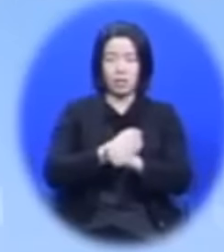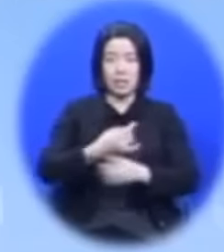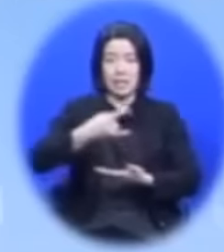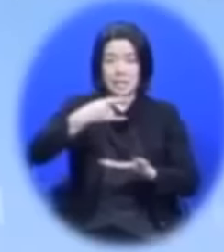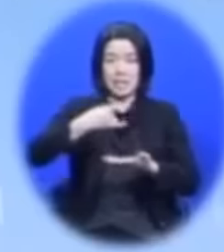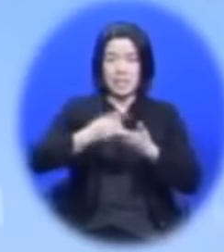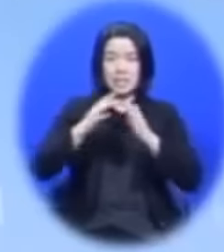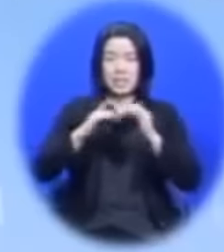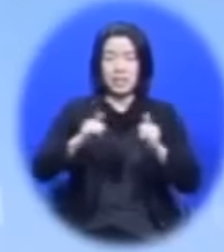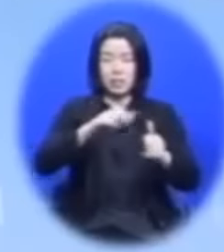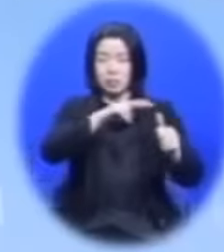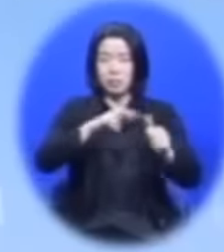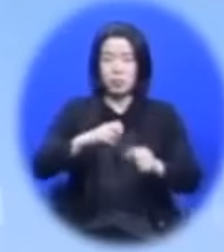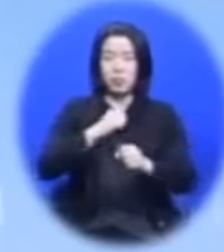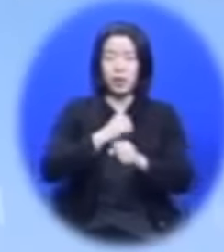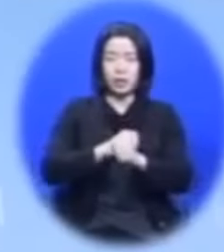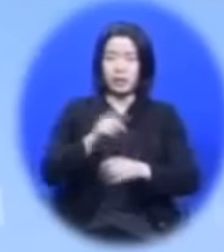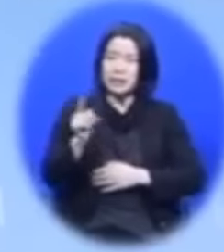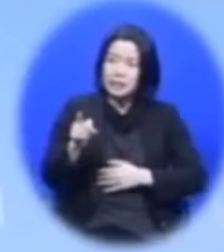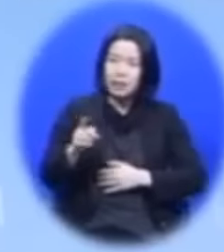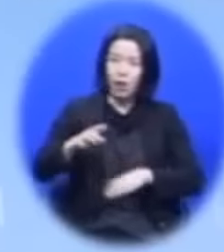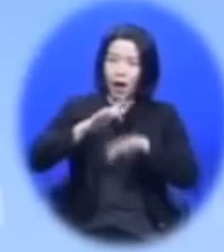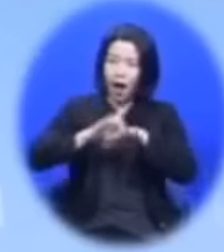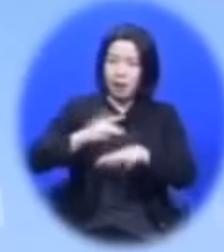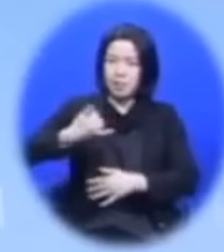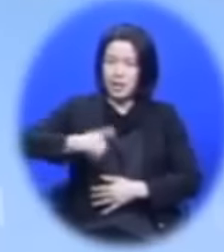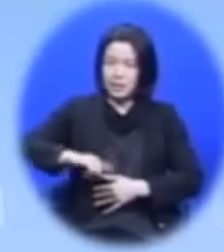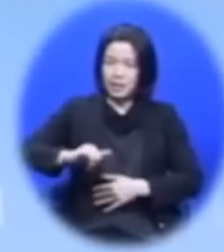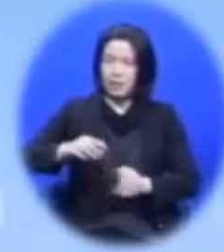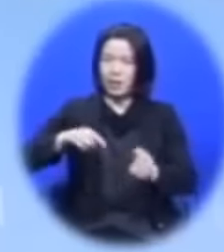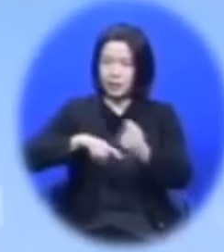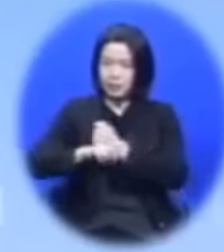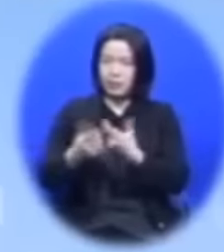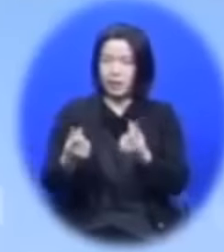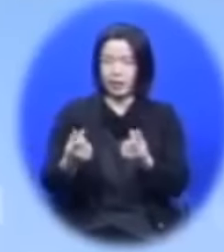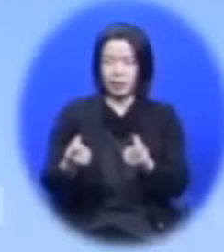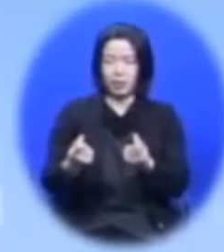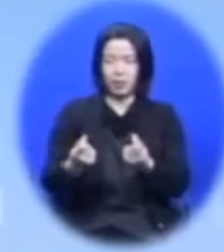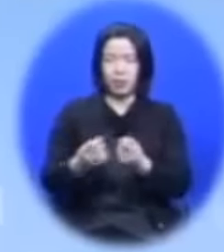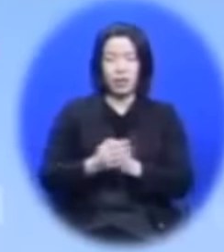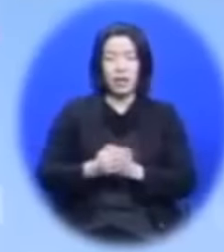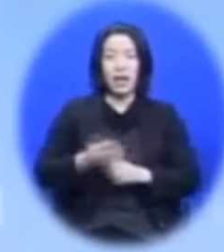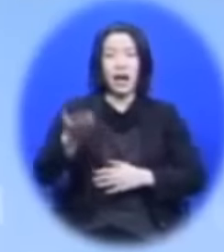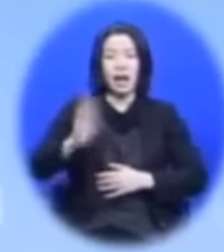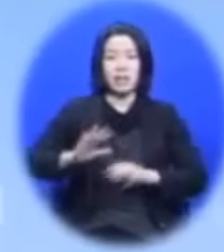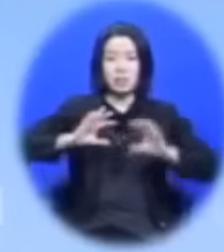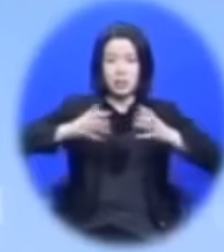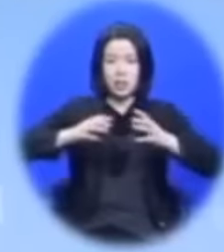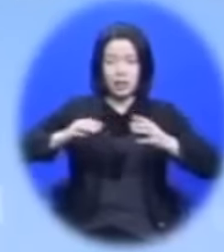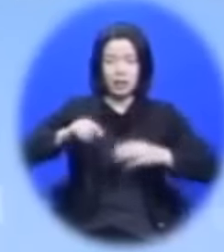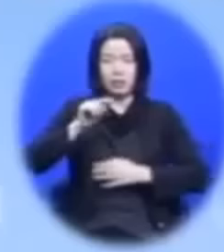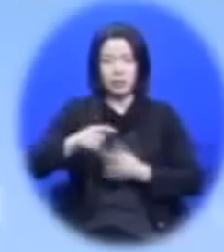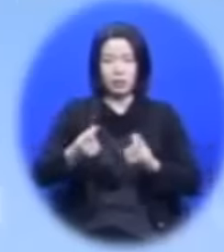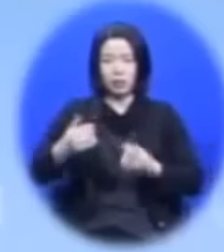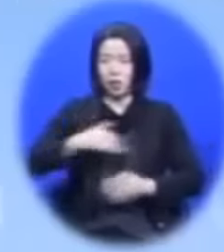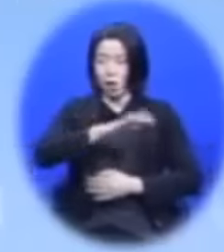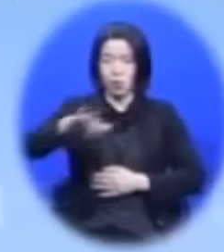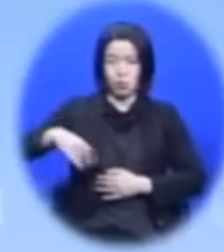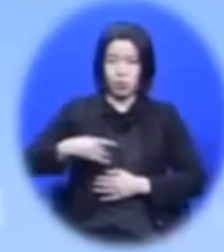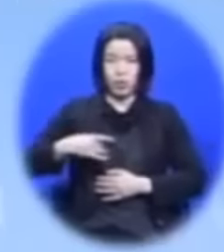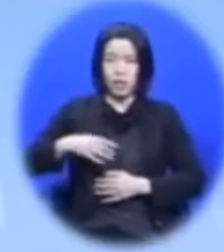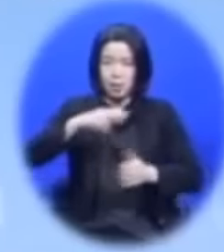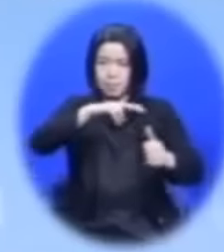의인을 미워하는 것이 그가 악마의 자녀라는 뜻입니다. 그러나 세상은 그렇게 우리를 미워하지만